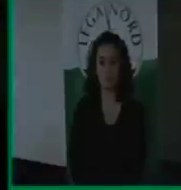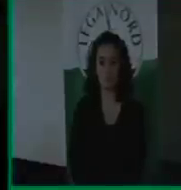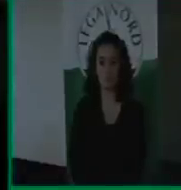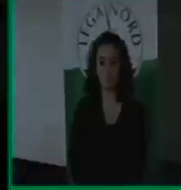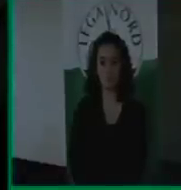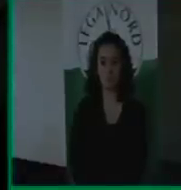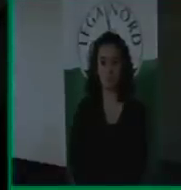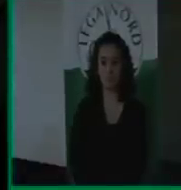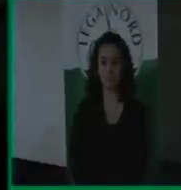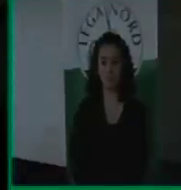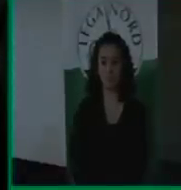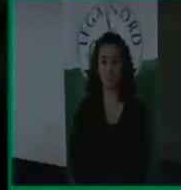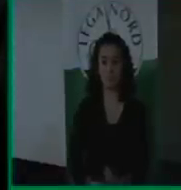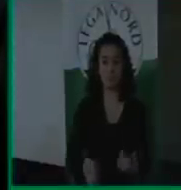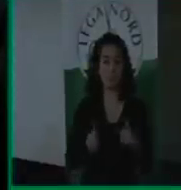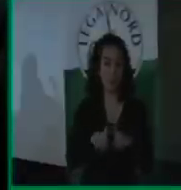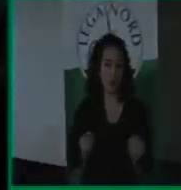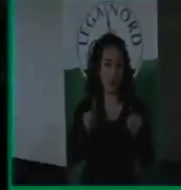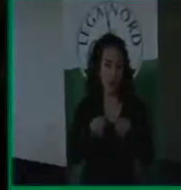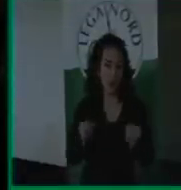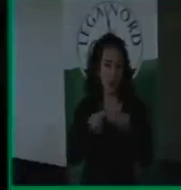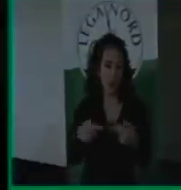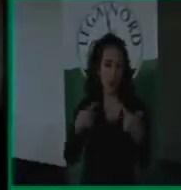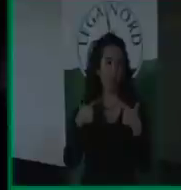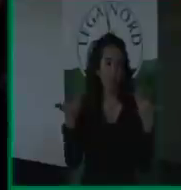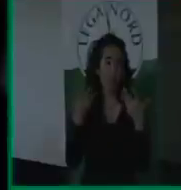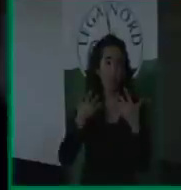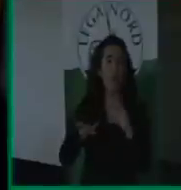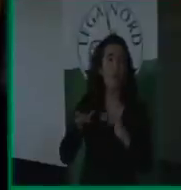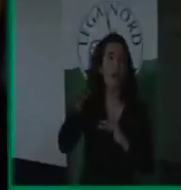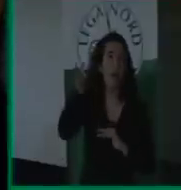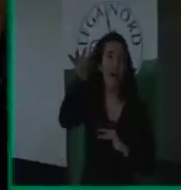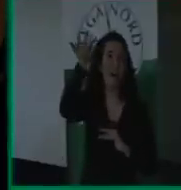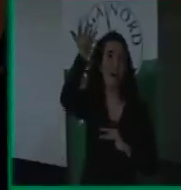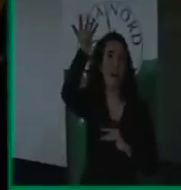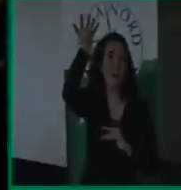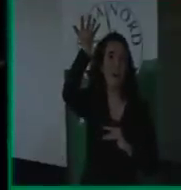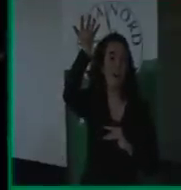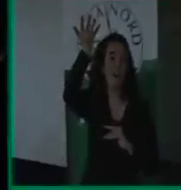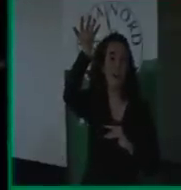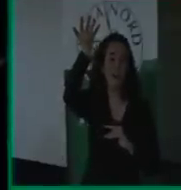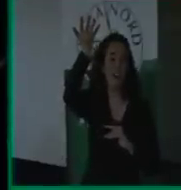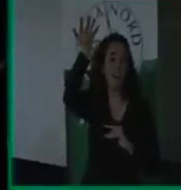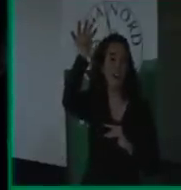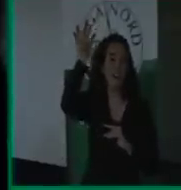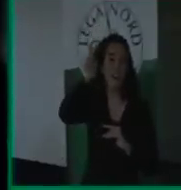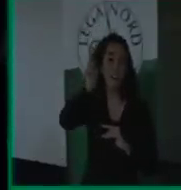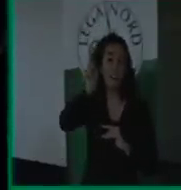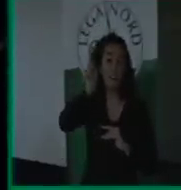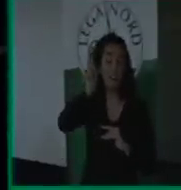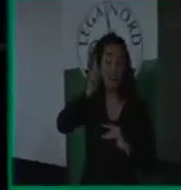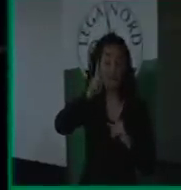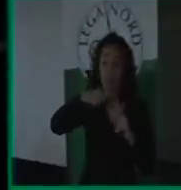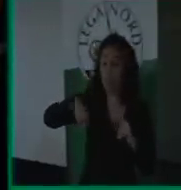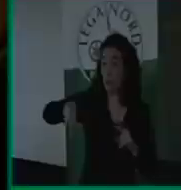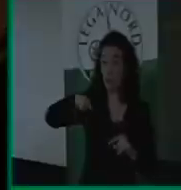abamo l'Europa come una sorta di paradiso terrestre arriveremo al Paradiso terrestre maopa per noi modo di per